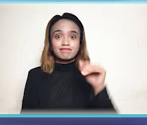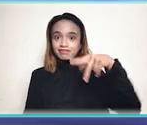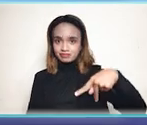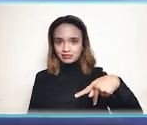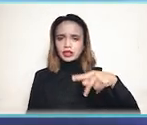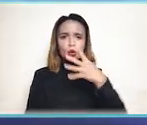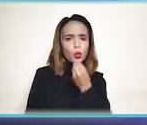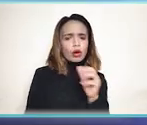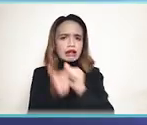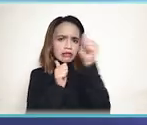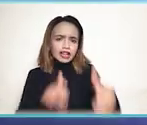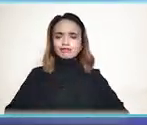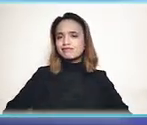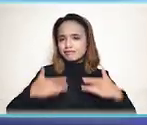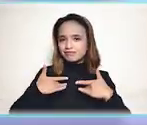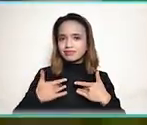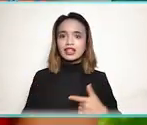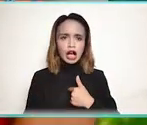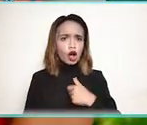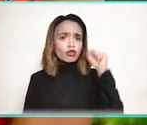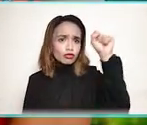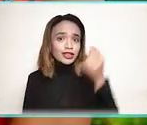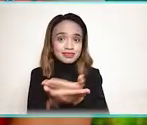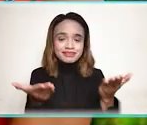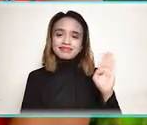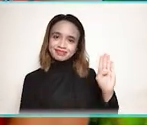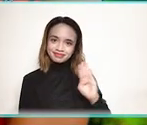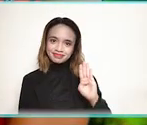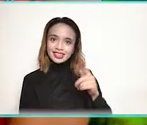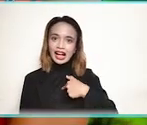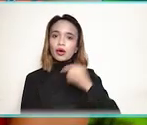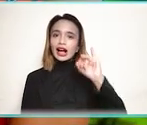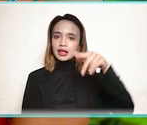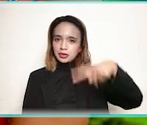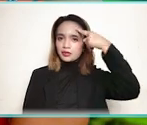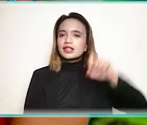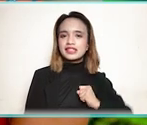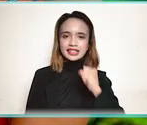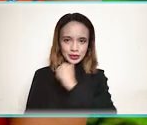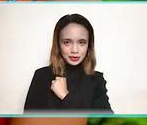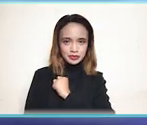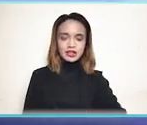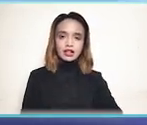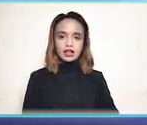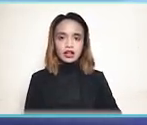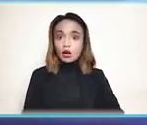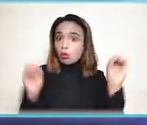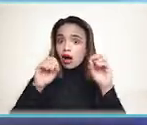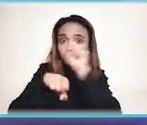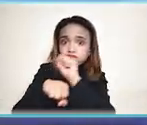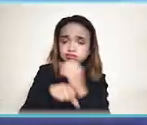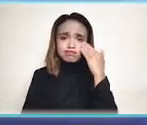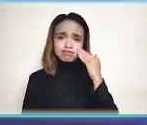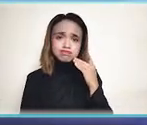ang katutubo at laylayan. Kayo ang aking pinag-alaban. Teddy Bagilan po, ang inyong katutubo sa Senado. Walang